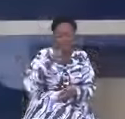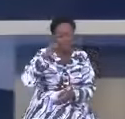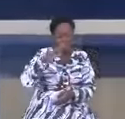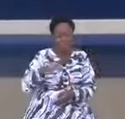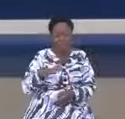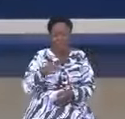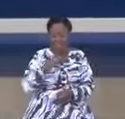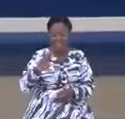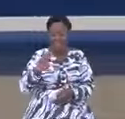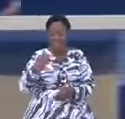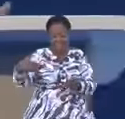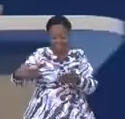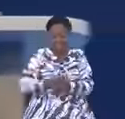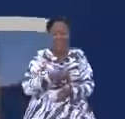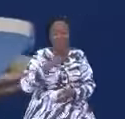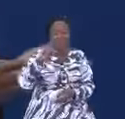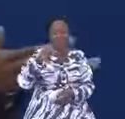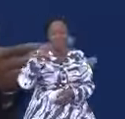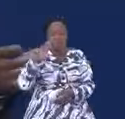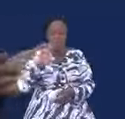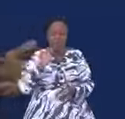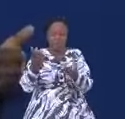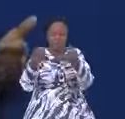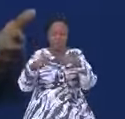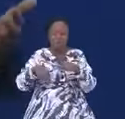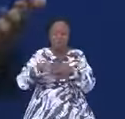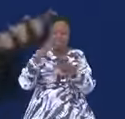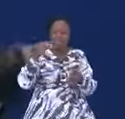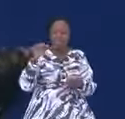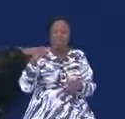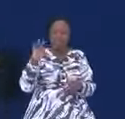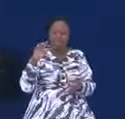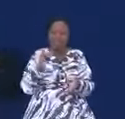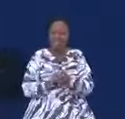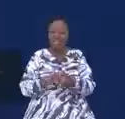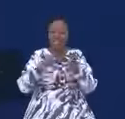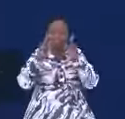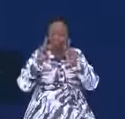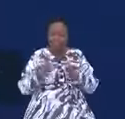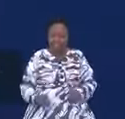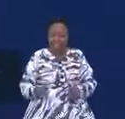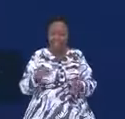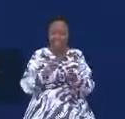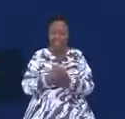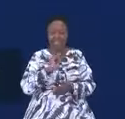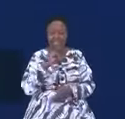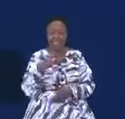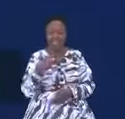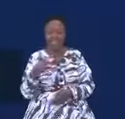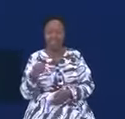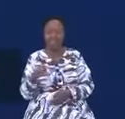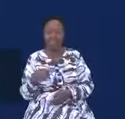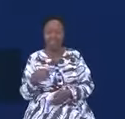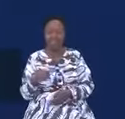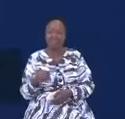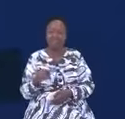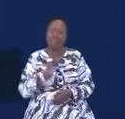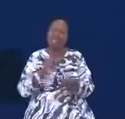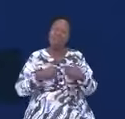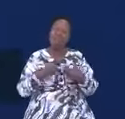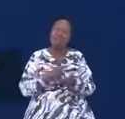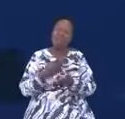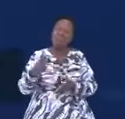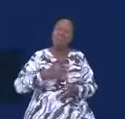viendra de cette personne qui dit j'ai gaspillé ma vie c'est gaspiller mon